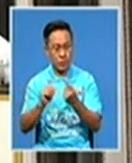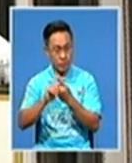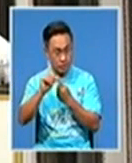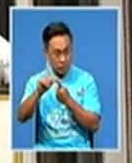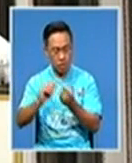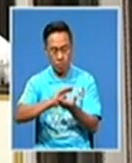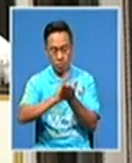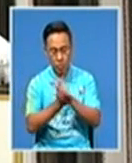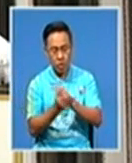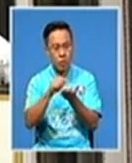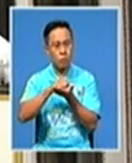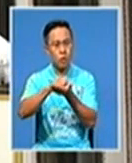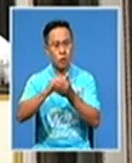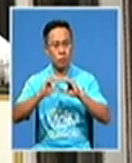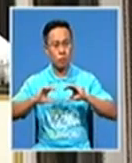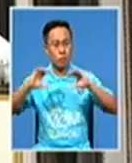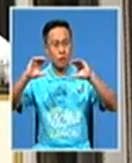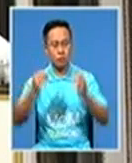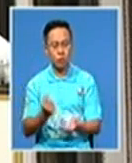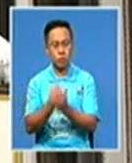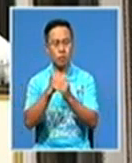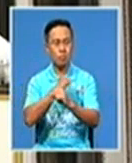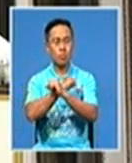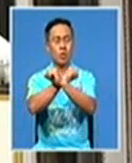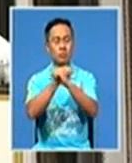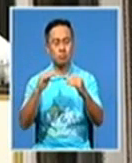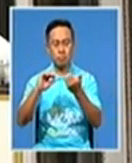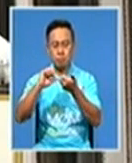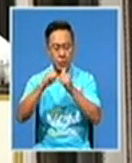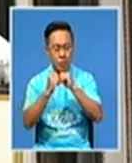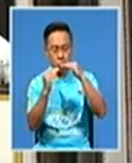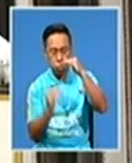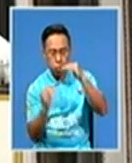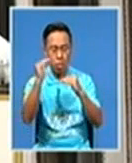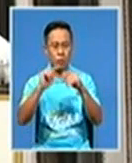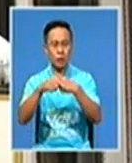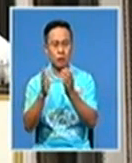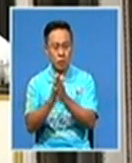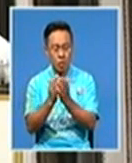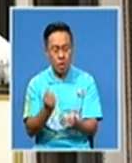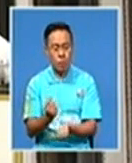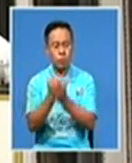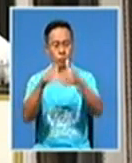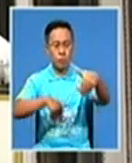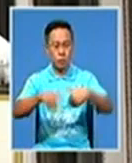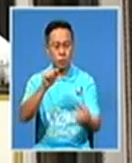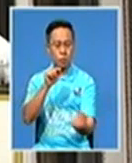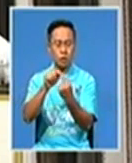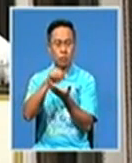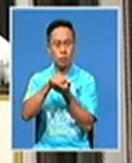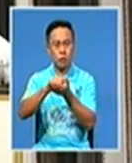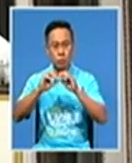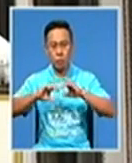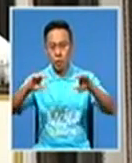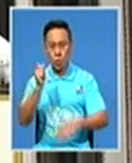รกคือการไปรูปการให้การบริการภาครัฐนะครับลดความเหลื่อมล้ำส่งเสริมความเข้มแข็งให้เข้าถึงการบริการภาครัฐให้เร็วขึ้นง่